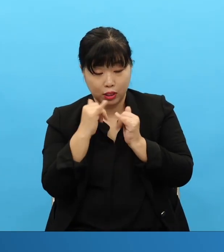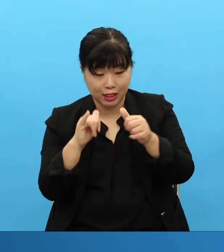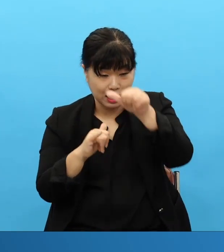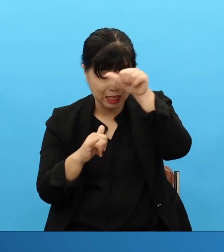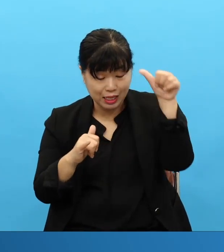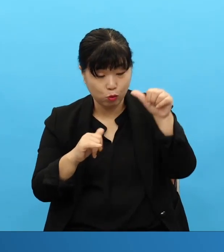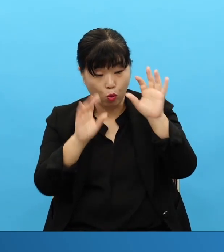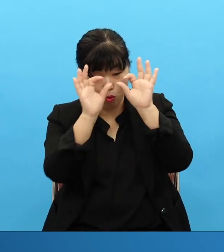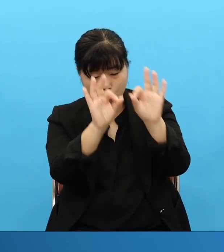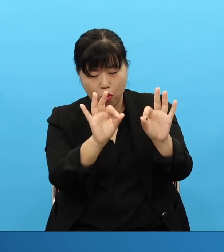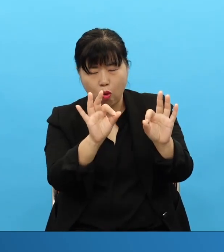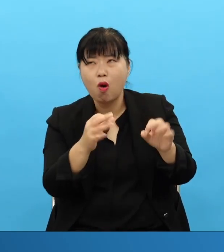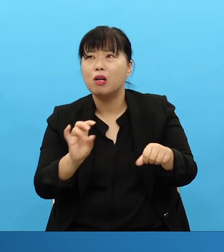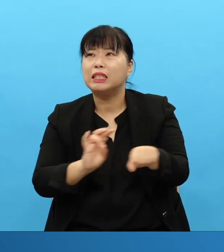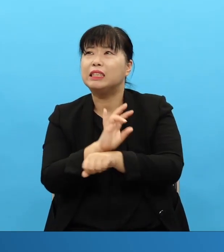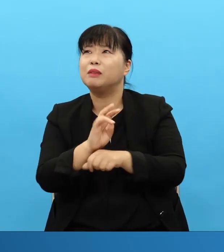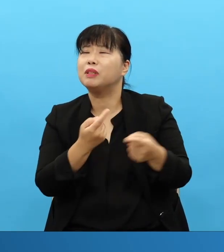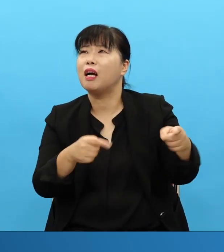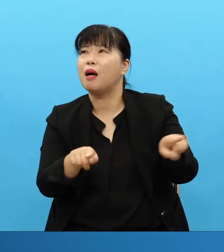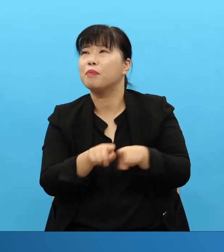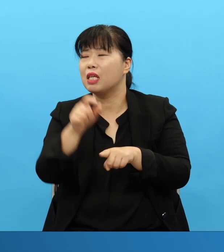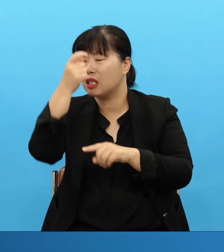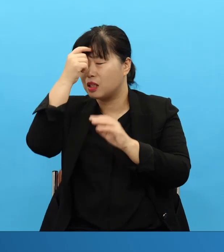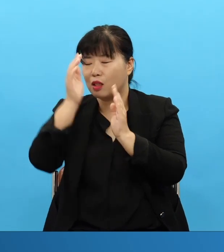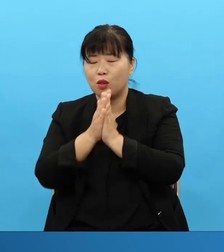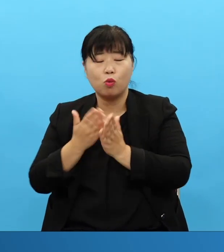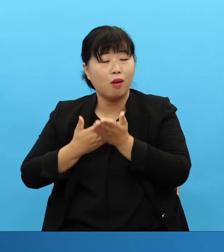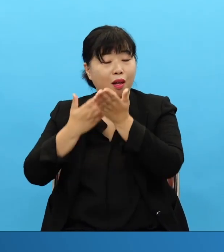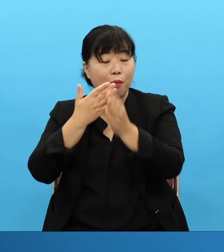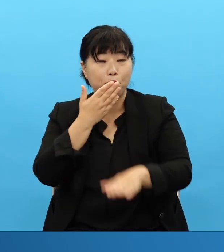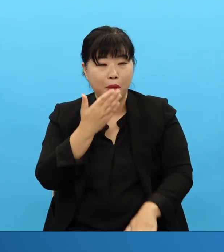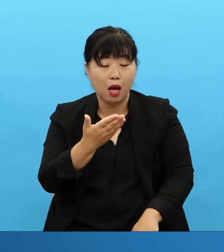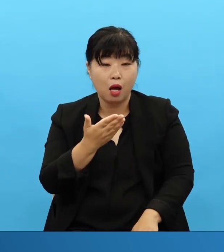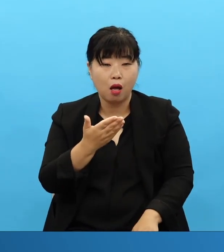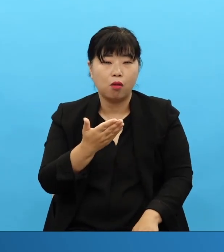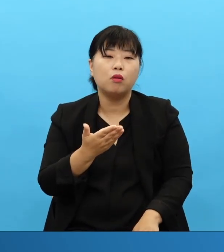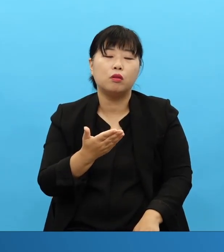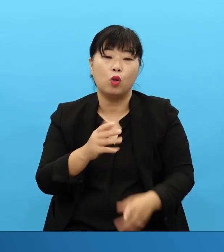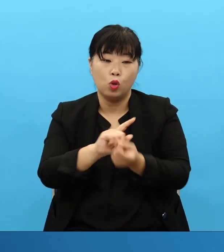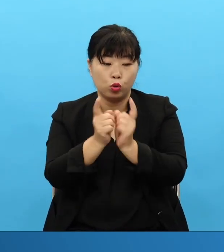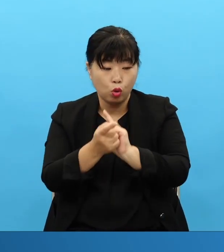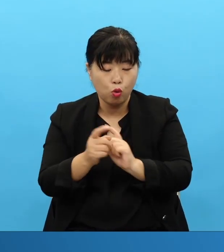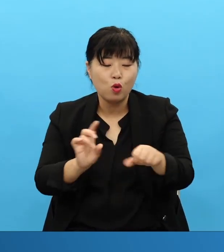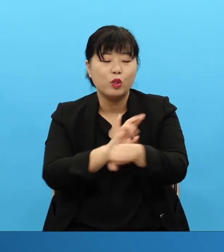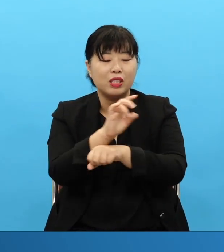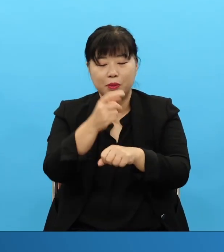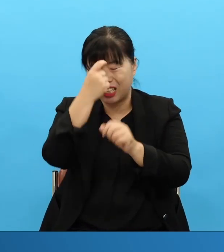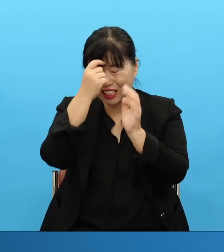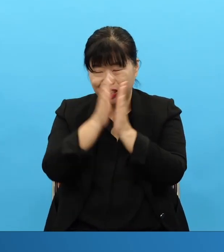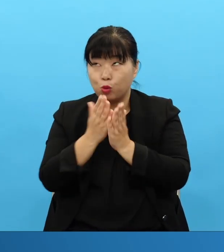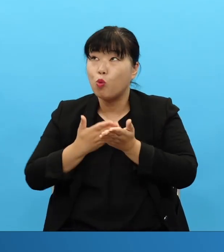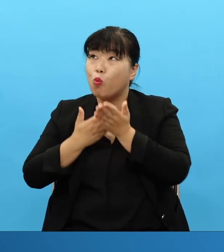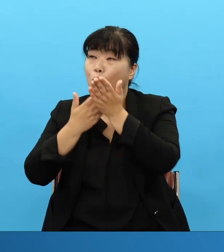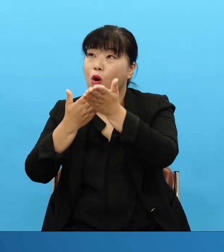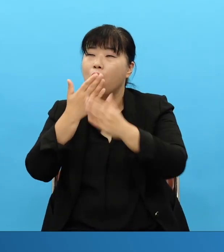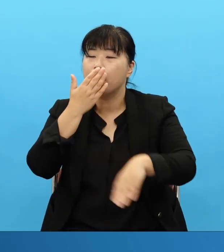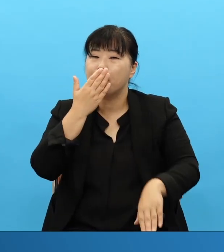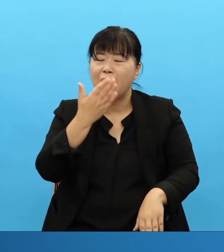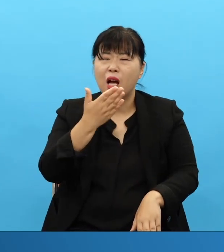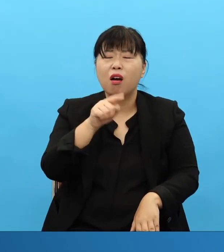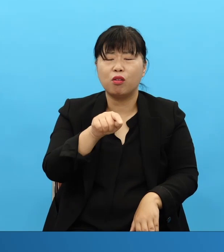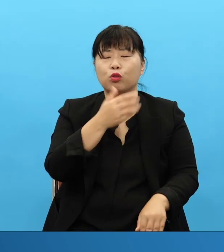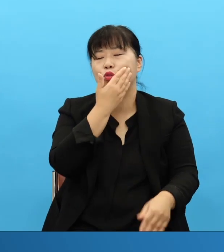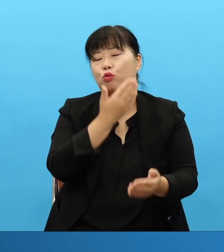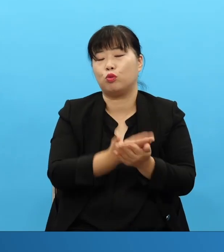elder that the pastor prays for 24 hours a day. 굉장히 중요합니다. It's very important 빛의 경제와 모든 걸 회복되기 위해서. that you're going to